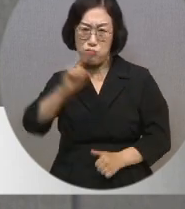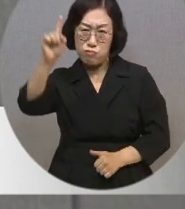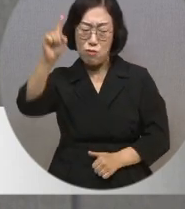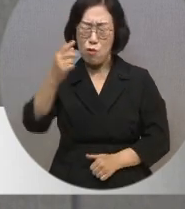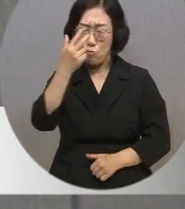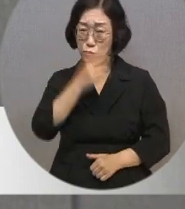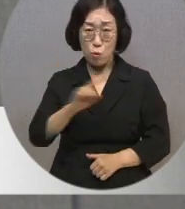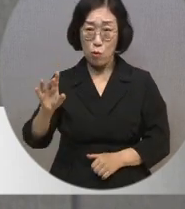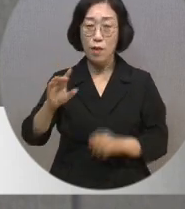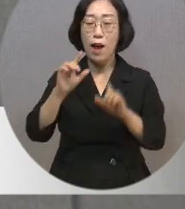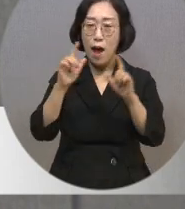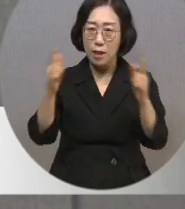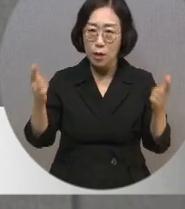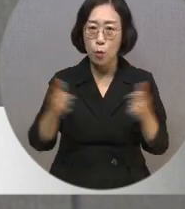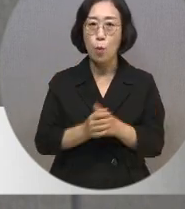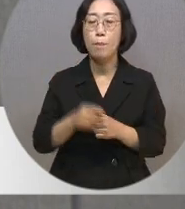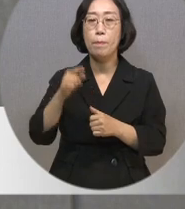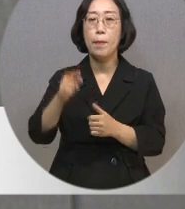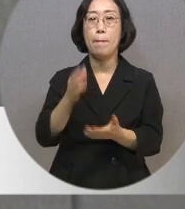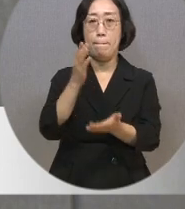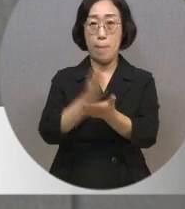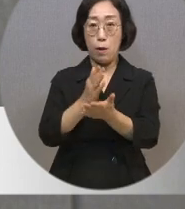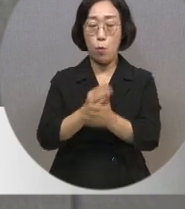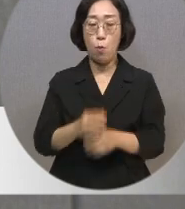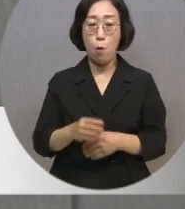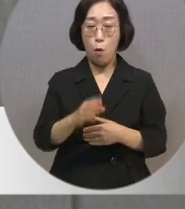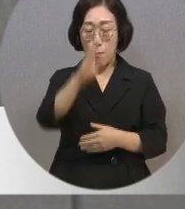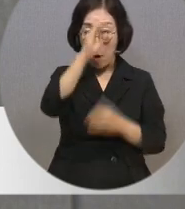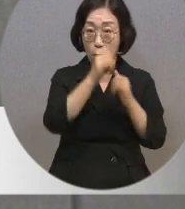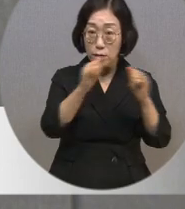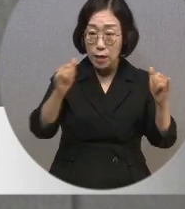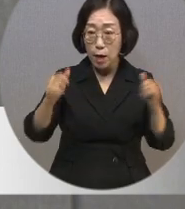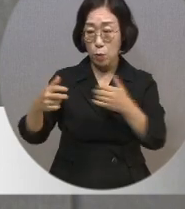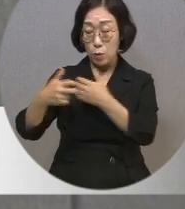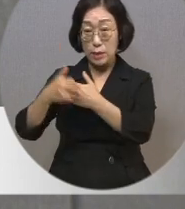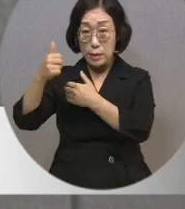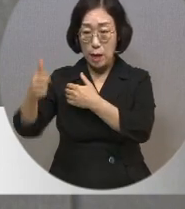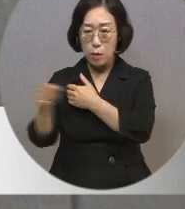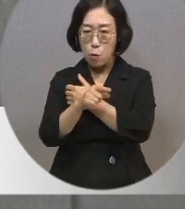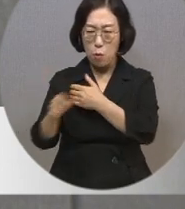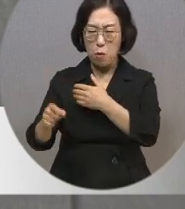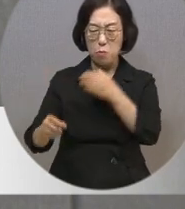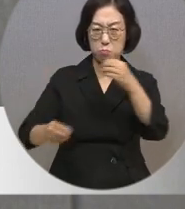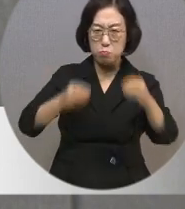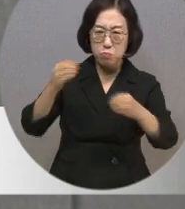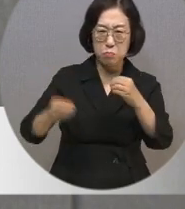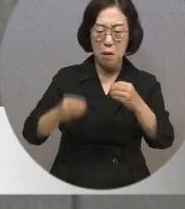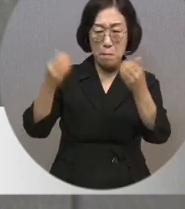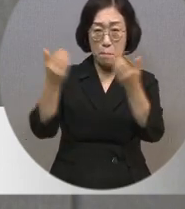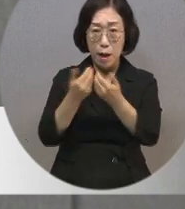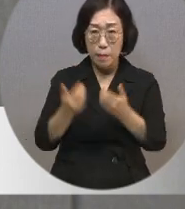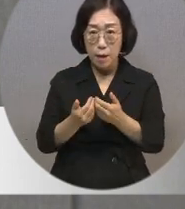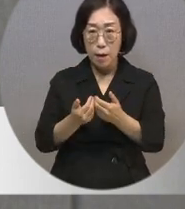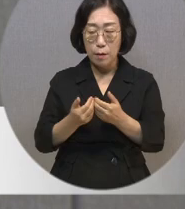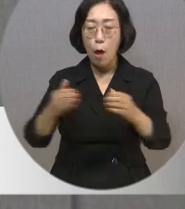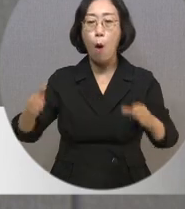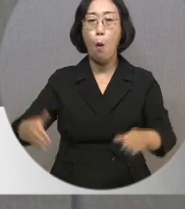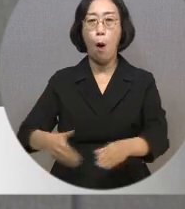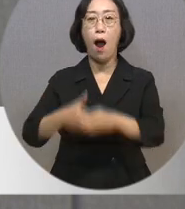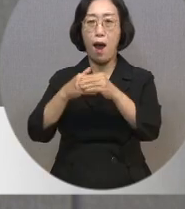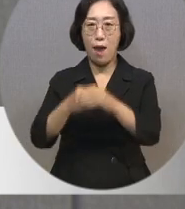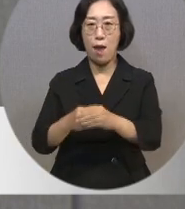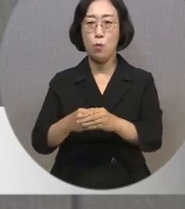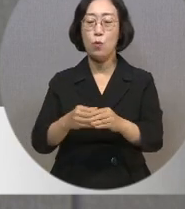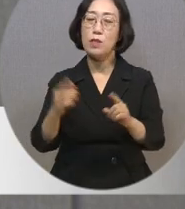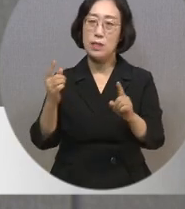의료사고 분쟁 해결에 관행을 끊고 환자와 의료진 간 불신과 반목의 구조를 화해와 치유의